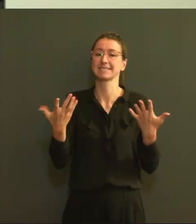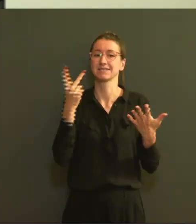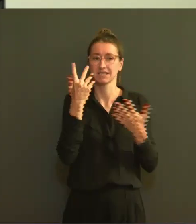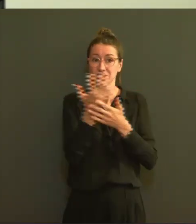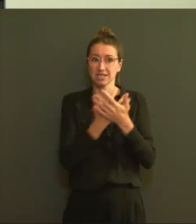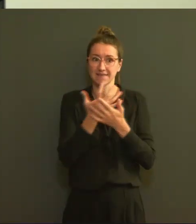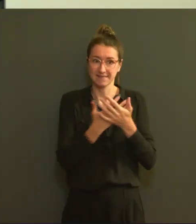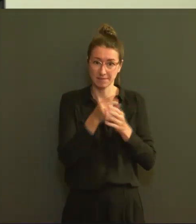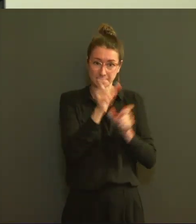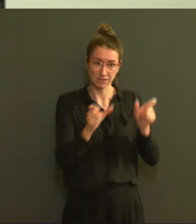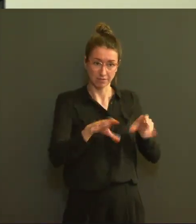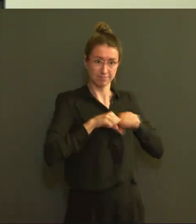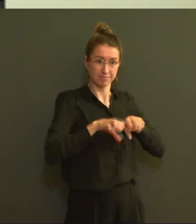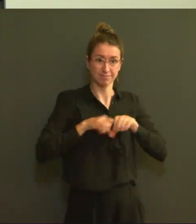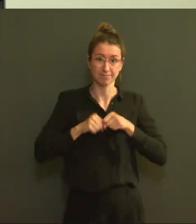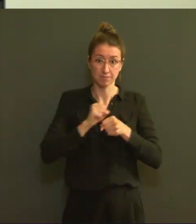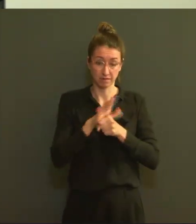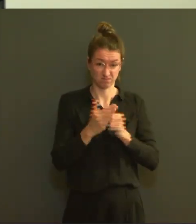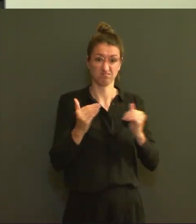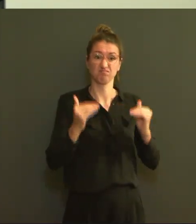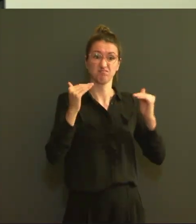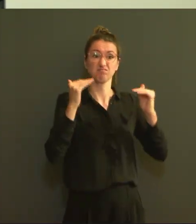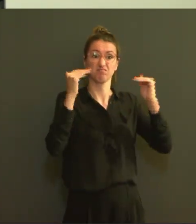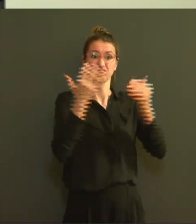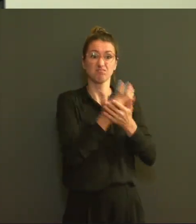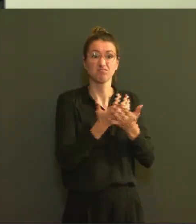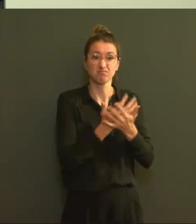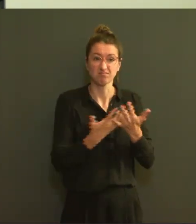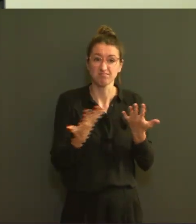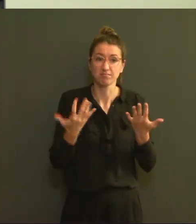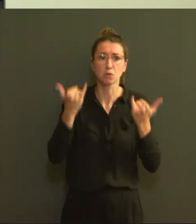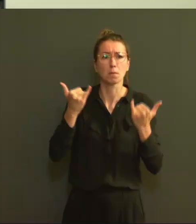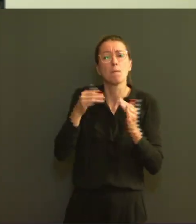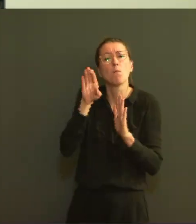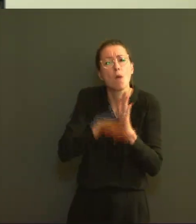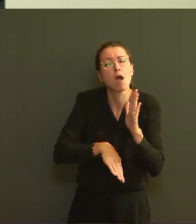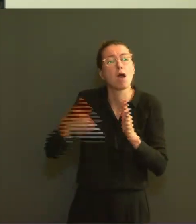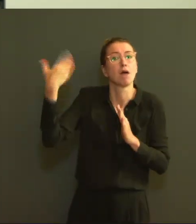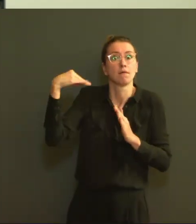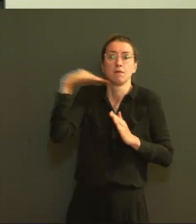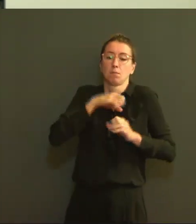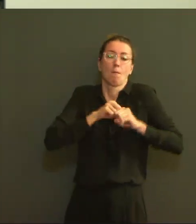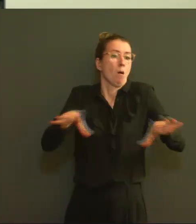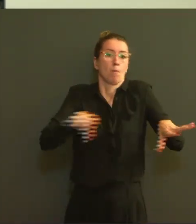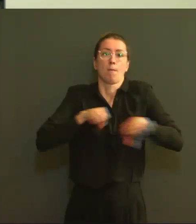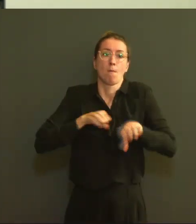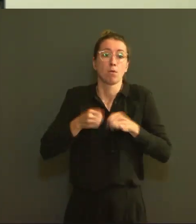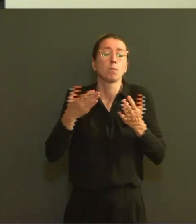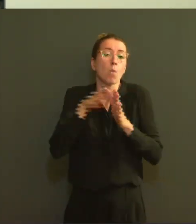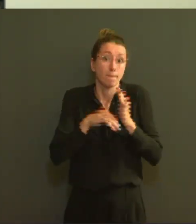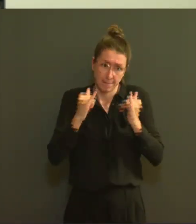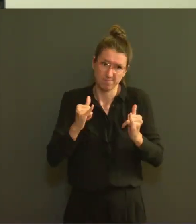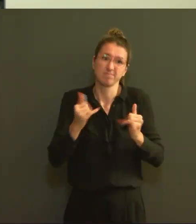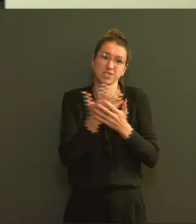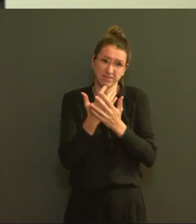positives, mais cette augmentation également se ralentit. Et vous savez qu'entre la prise des différentes mesures et les faits, il faut